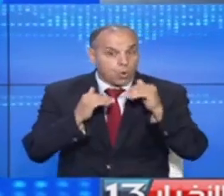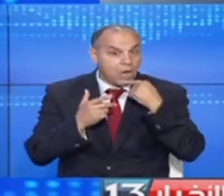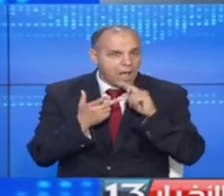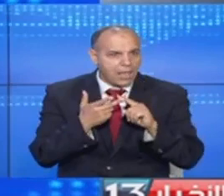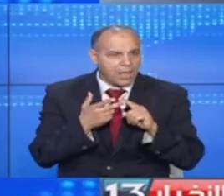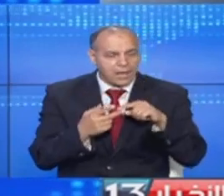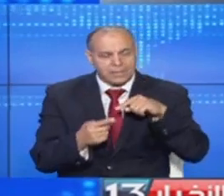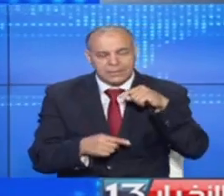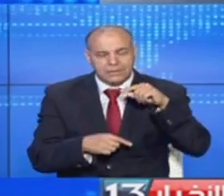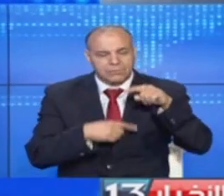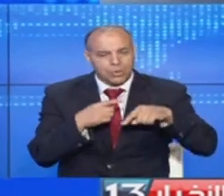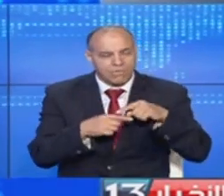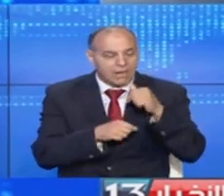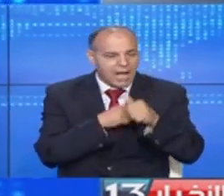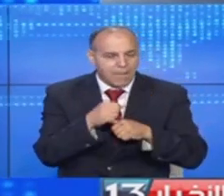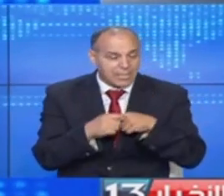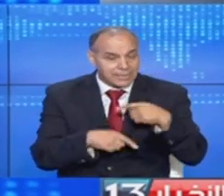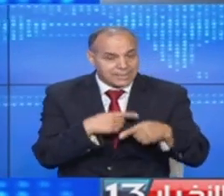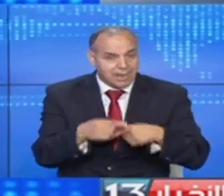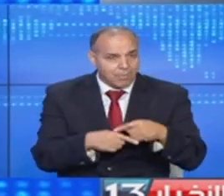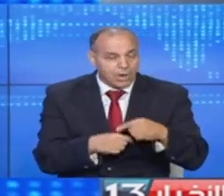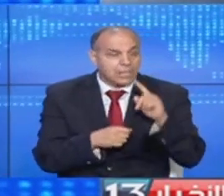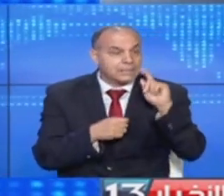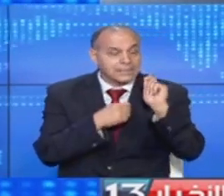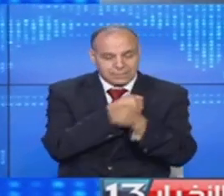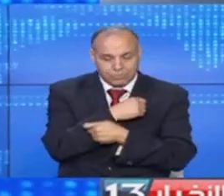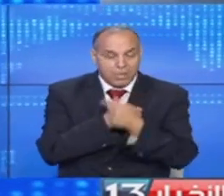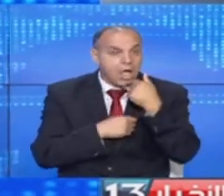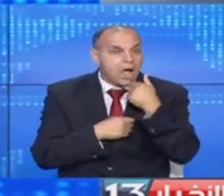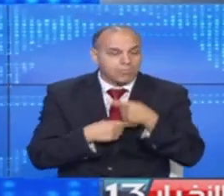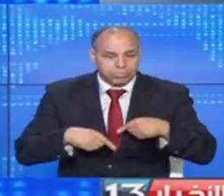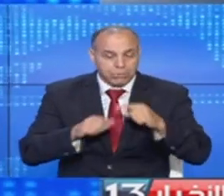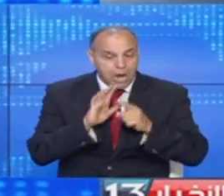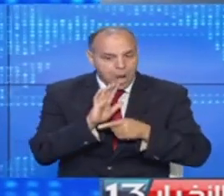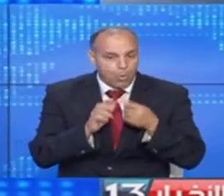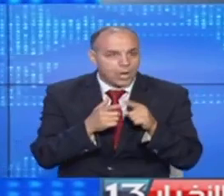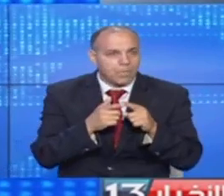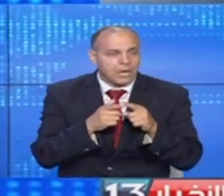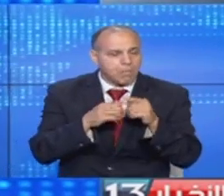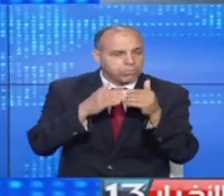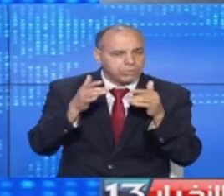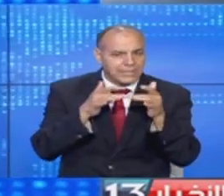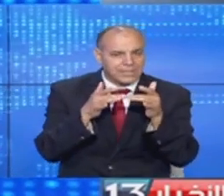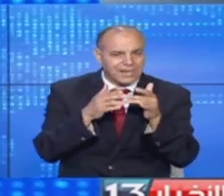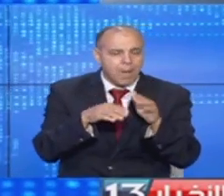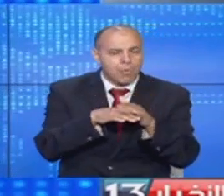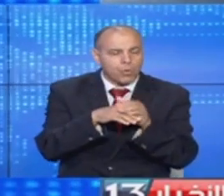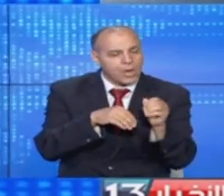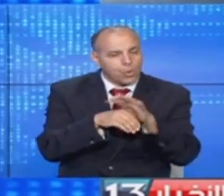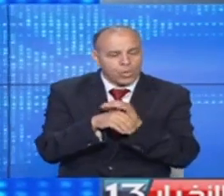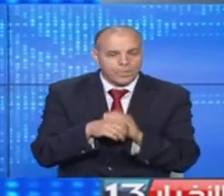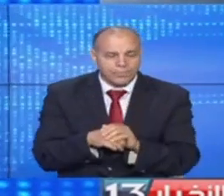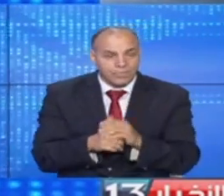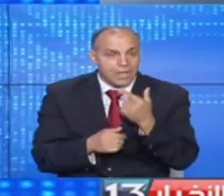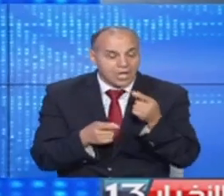دورتها السنويه والتي تستمر لمده اسبوع وتعقد لاول مره عن بعض بسبب جائحه كورونا